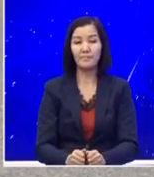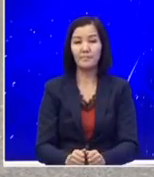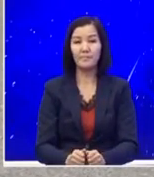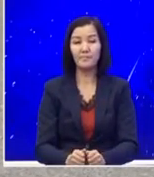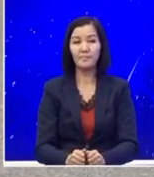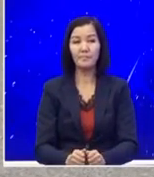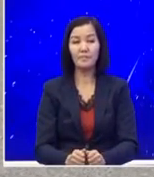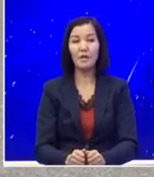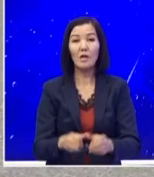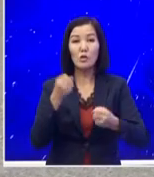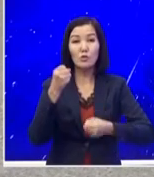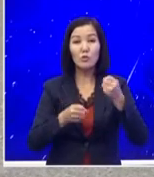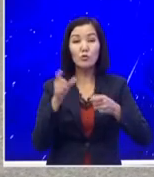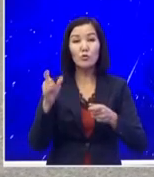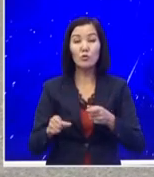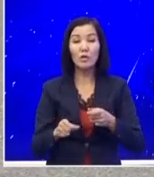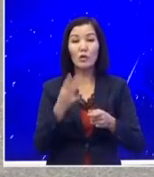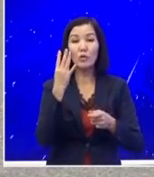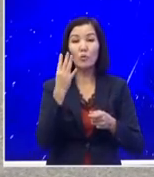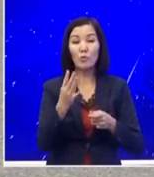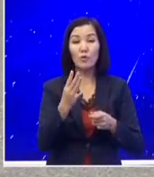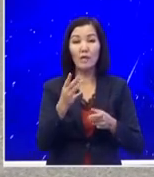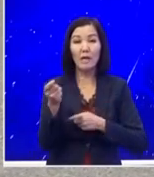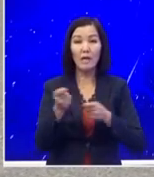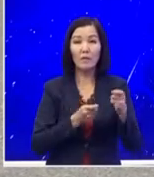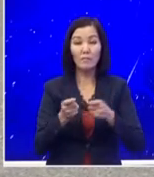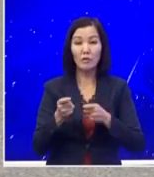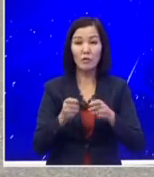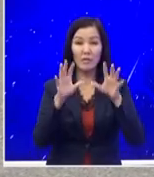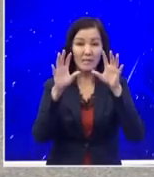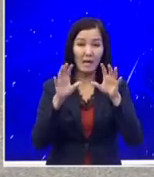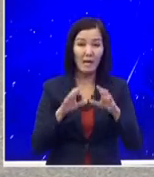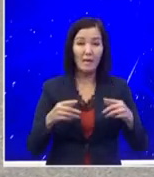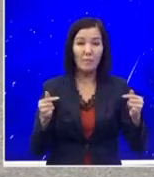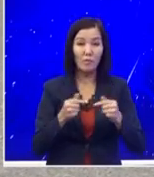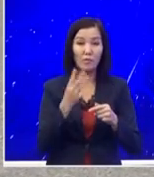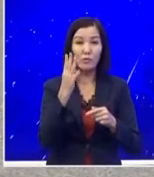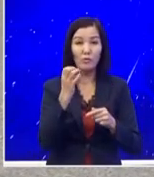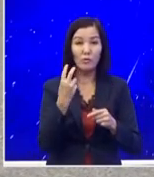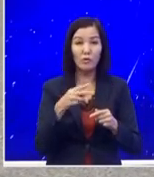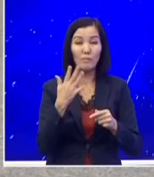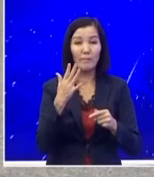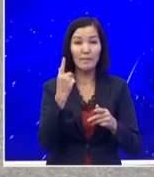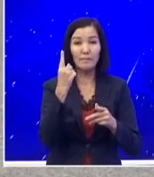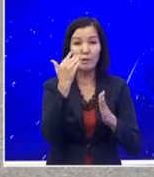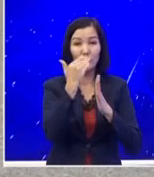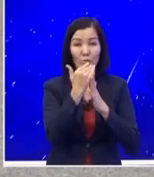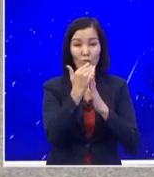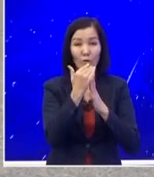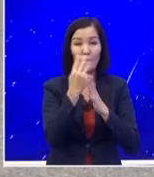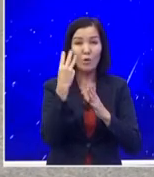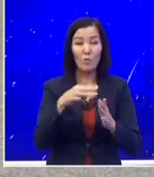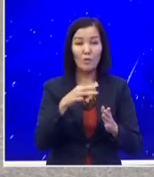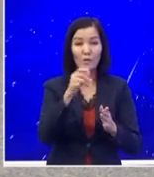боламыз. Водительдерге әкімшілік құқық бұзушылық кодексінің 425-ші бабы 1-ші бөлімі бойынша